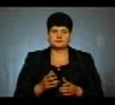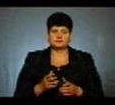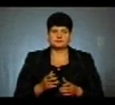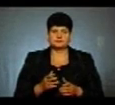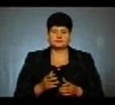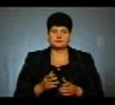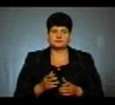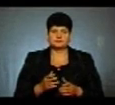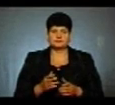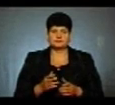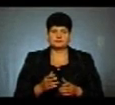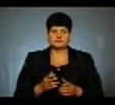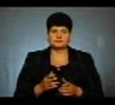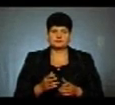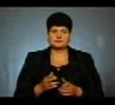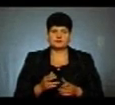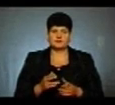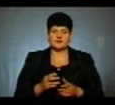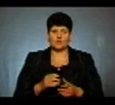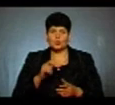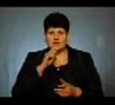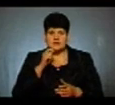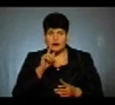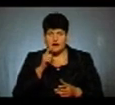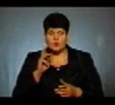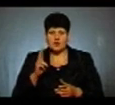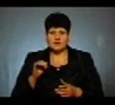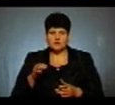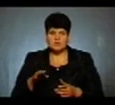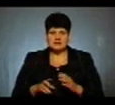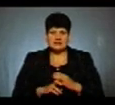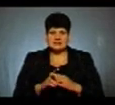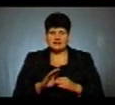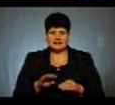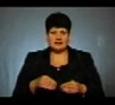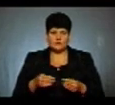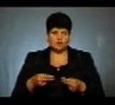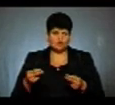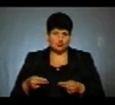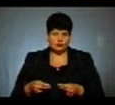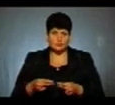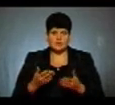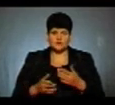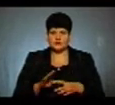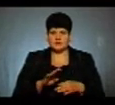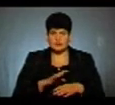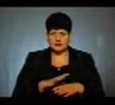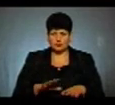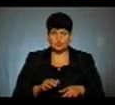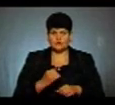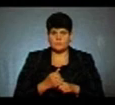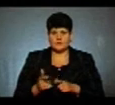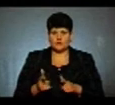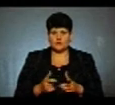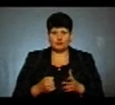при приклад, Українська греко-католицька церква, вони не дають шлюб, якщо не буде проведено підготовки